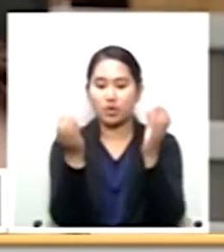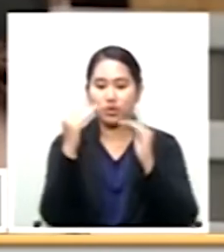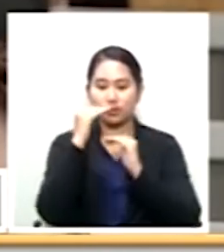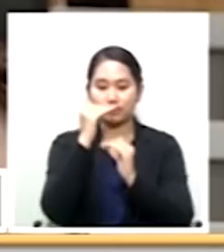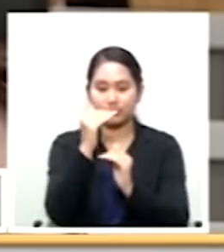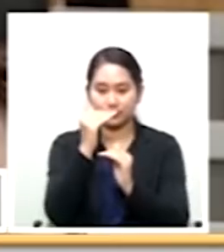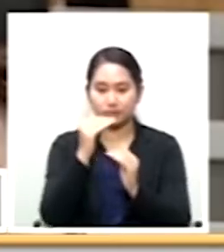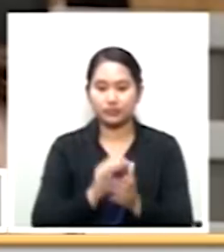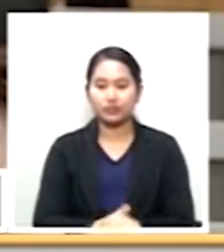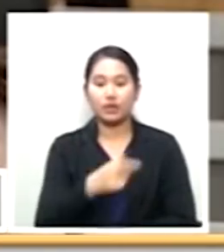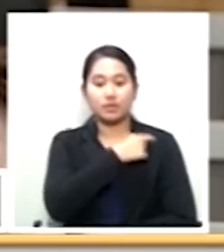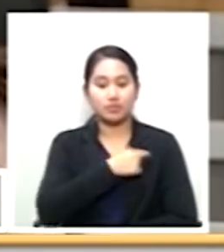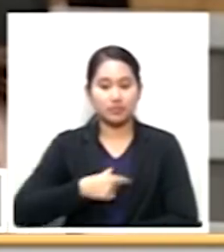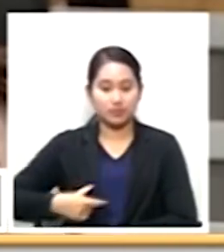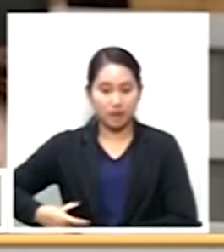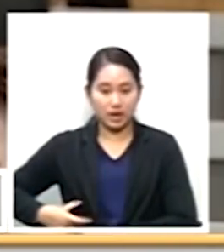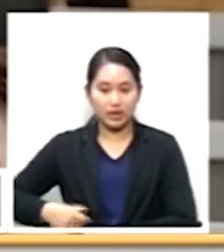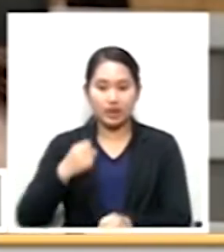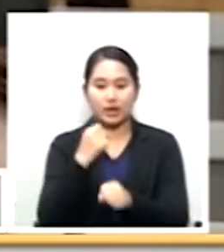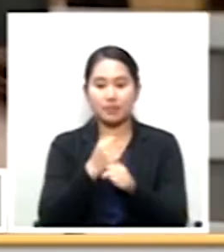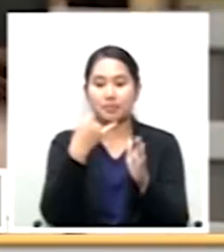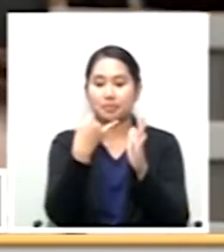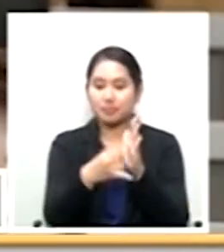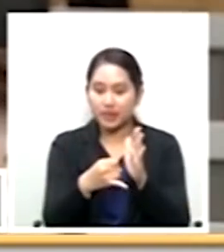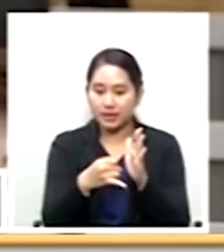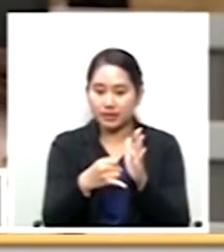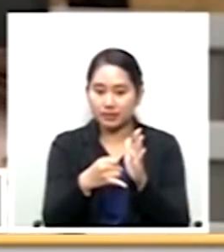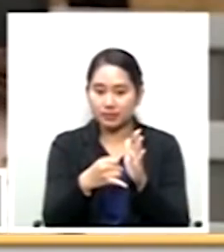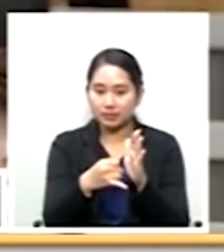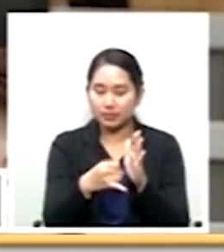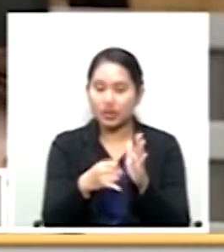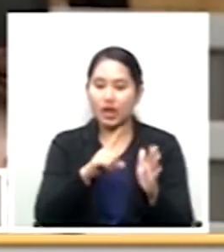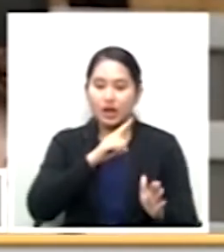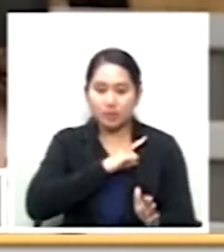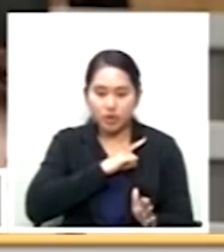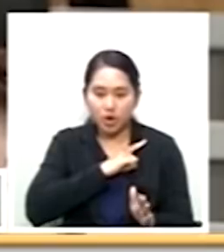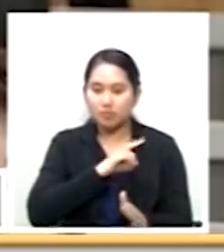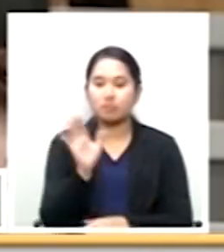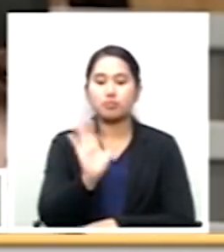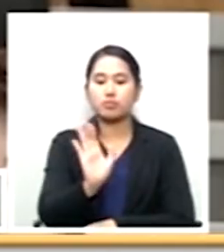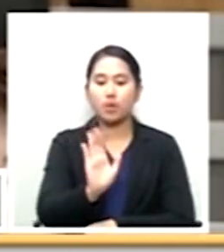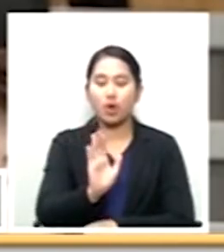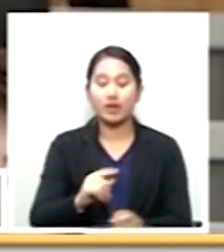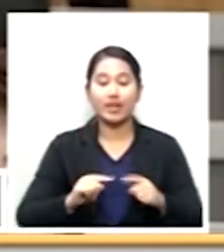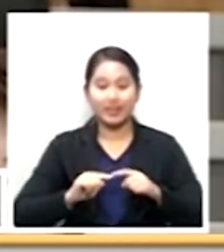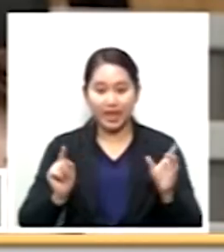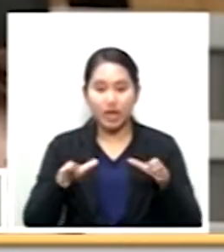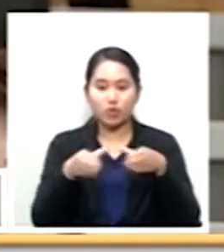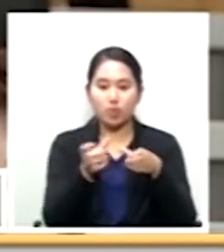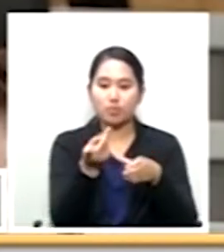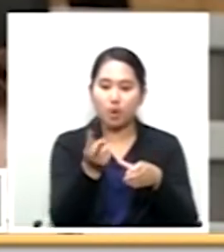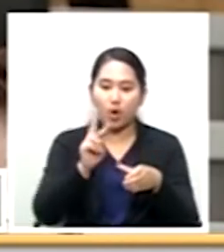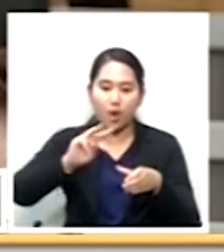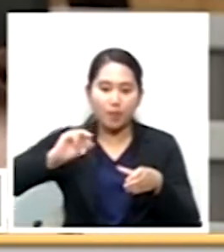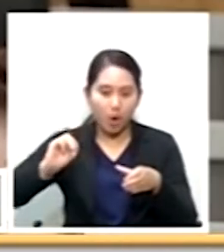พระมหากษัตริย์ไม่ทรงกระทำอะไรผิดพระมหากษัตริย์ไม่ทรงต้องรับผิดชอบ แต่รัฐมนตรีผู้ลงนามรับส